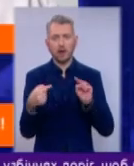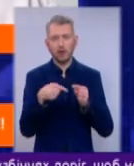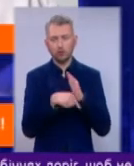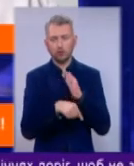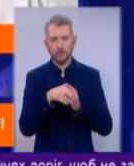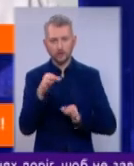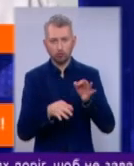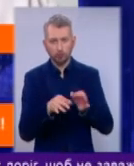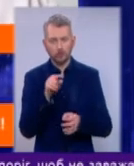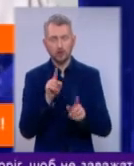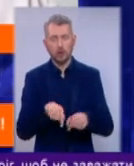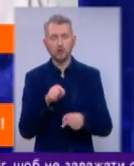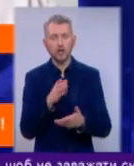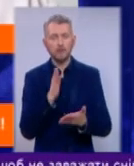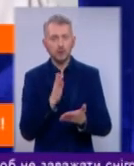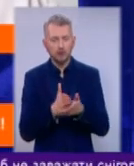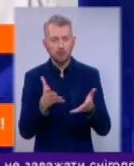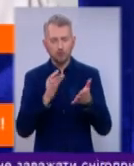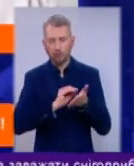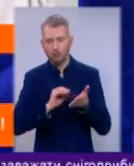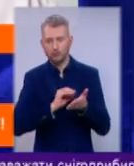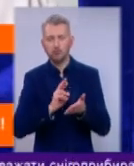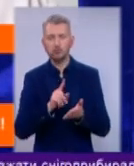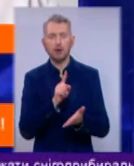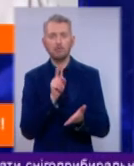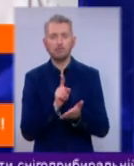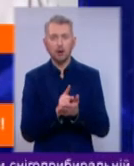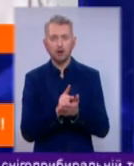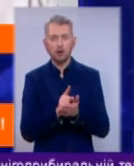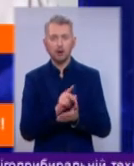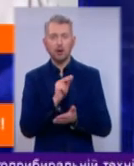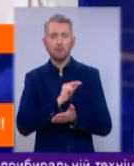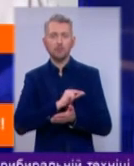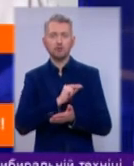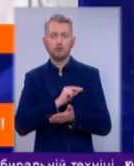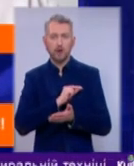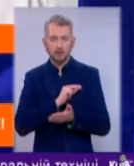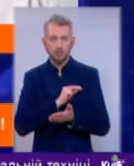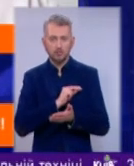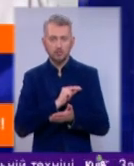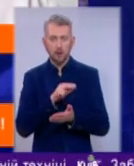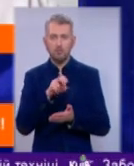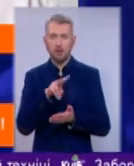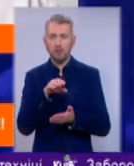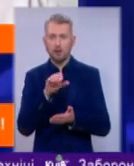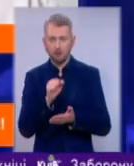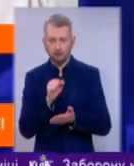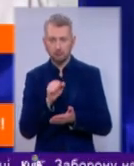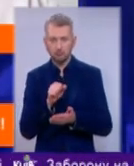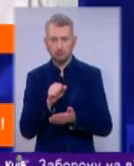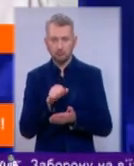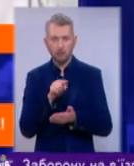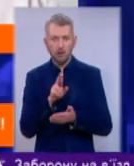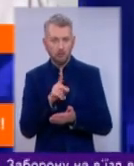є чітко позначено, як має Касаційна палата антикорупційного суду, за яким чином складатися, і він сьогодні